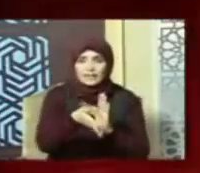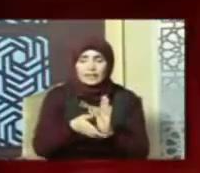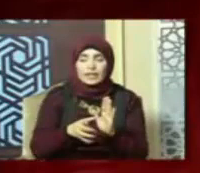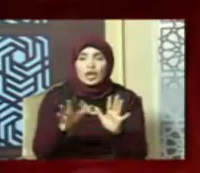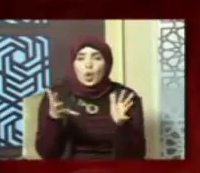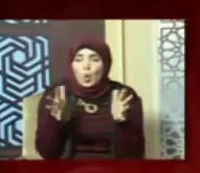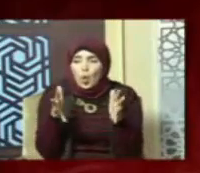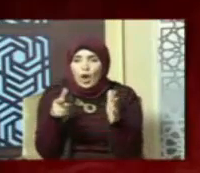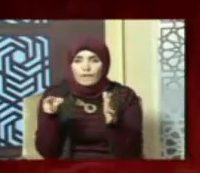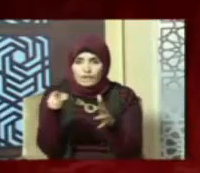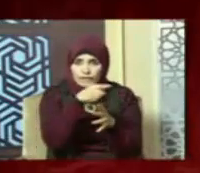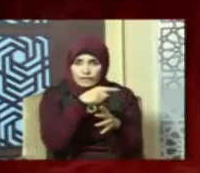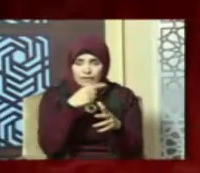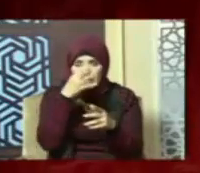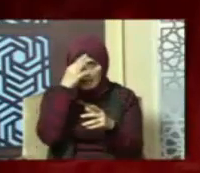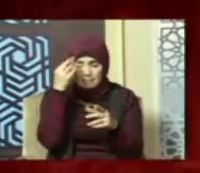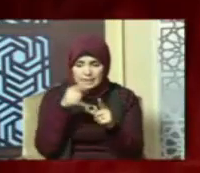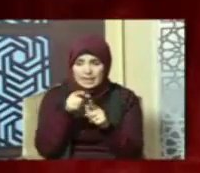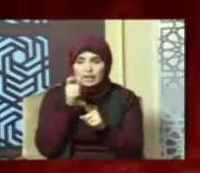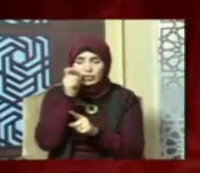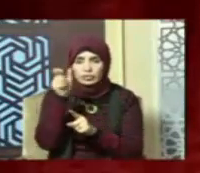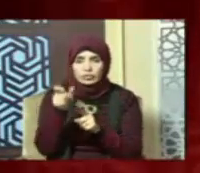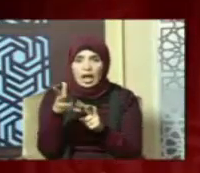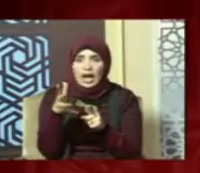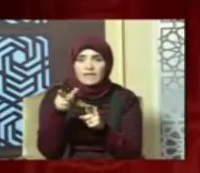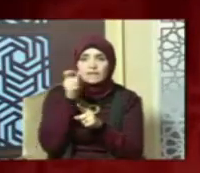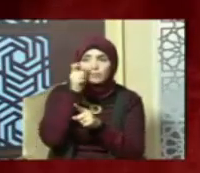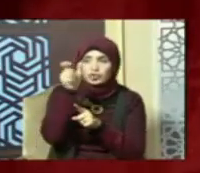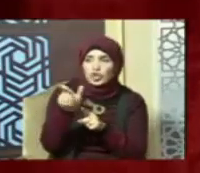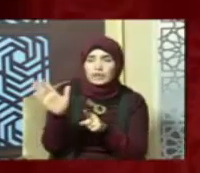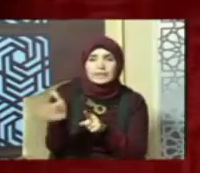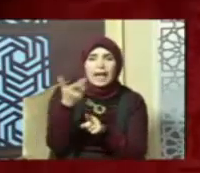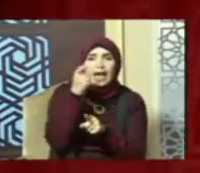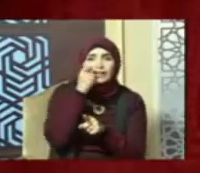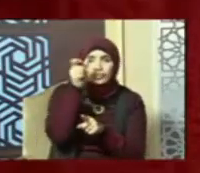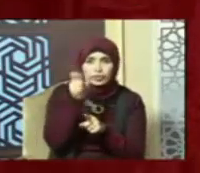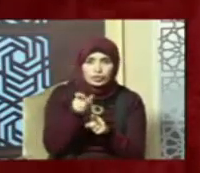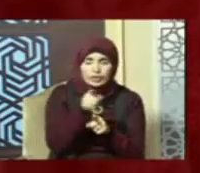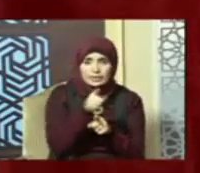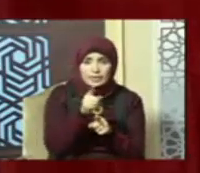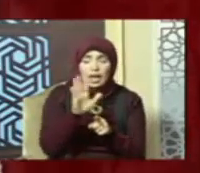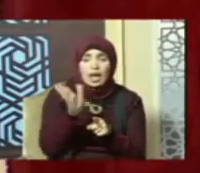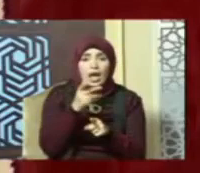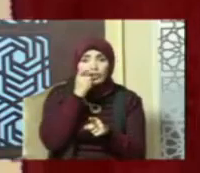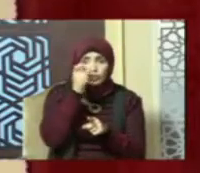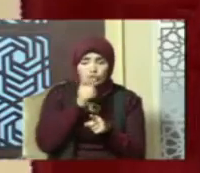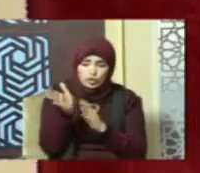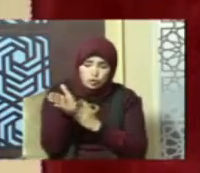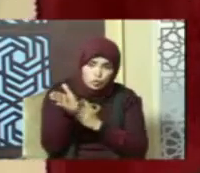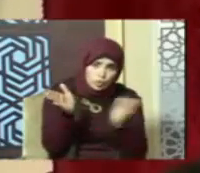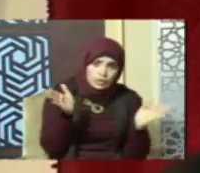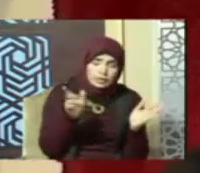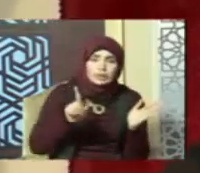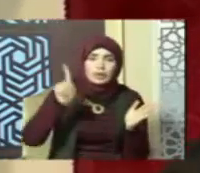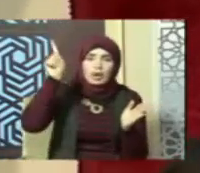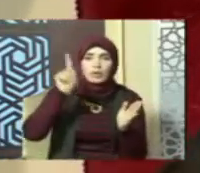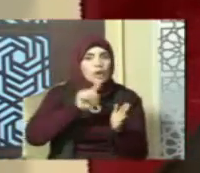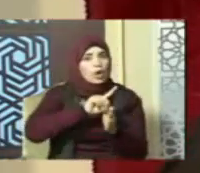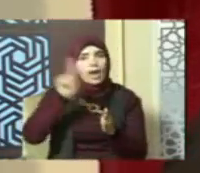ويخوفونك بالذين من دونه، ومن يضلل الله فما له من